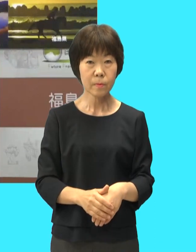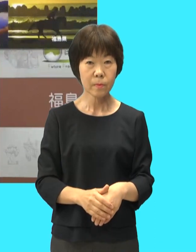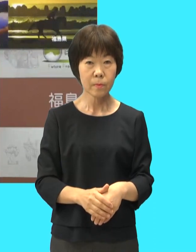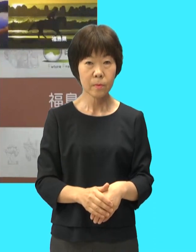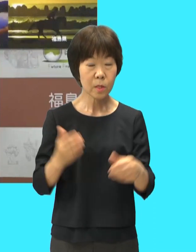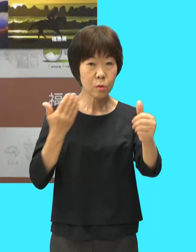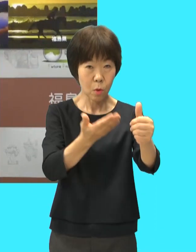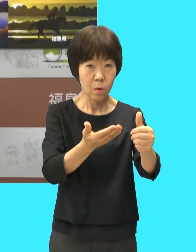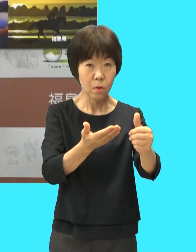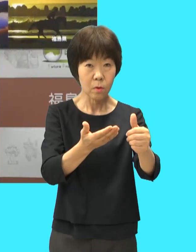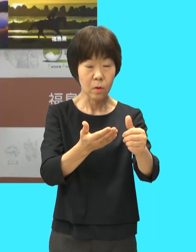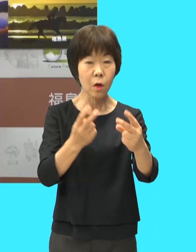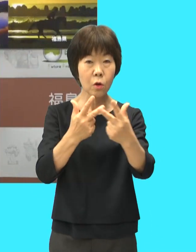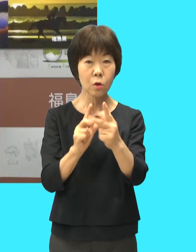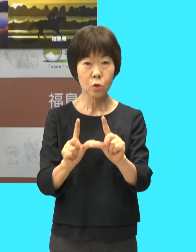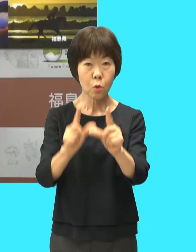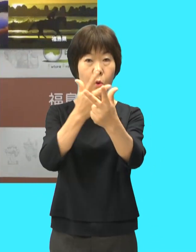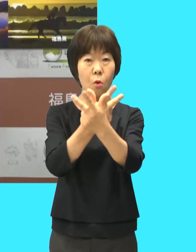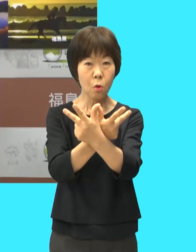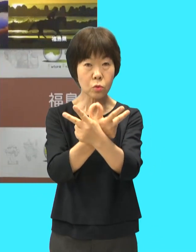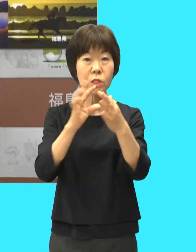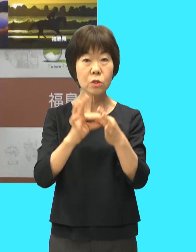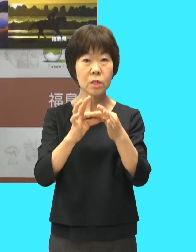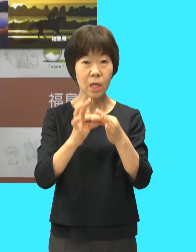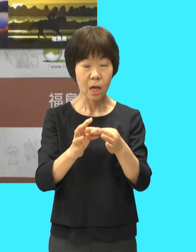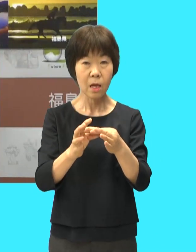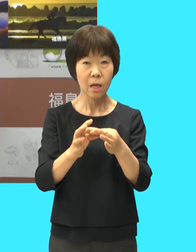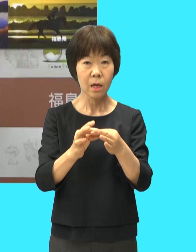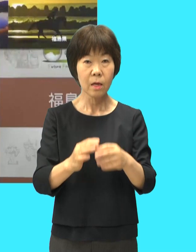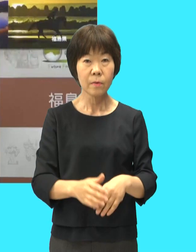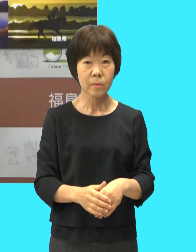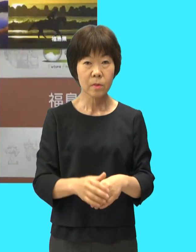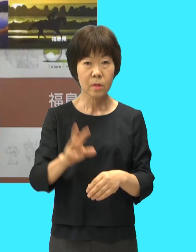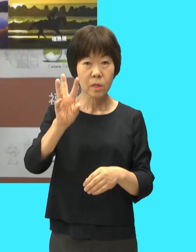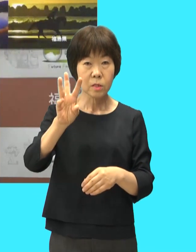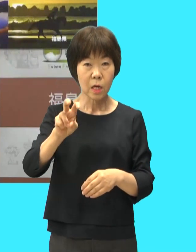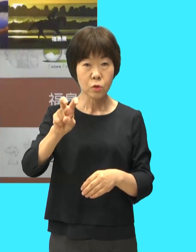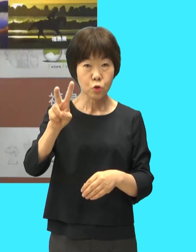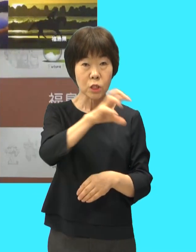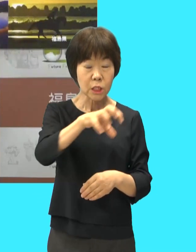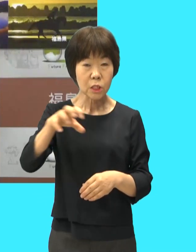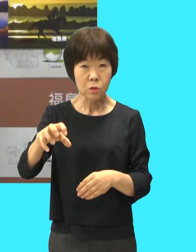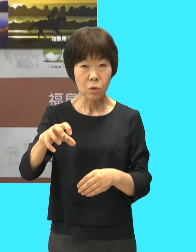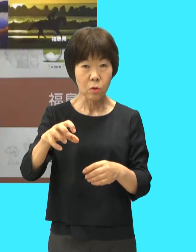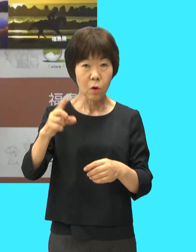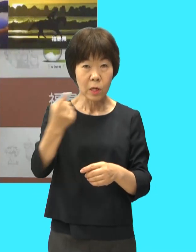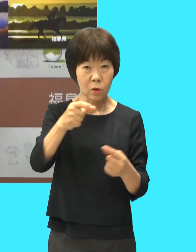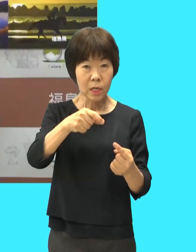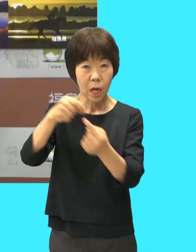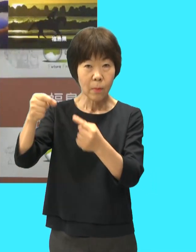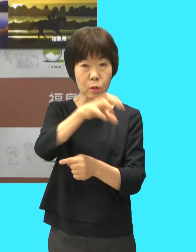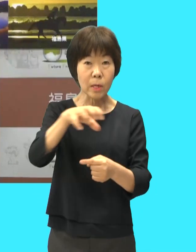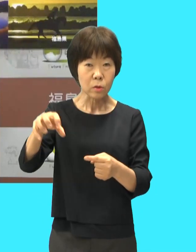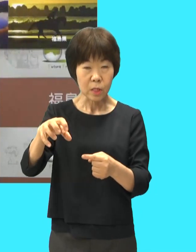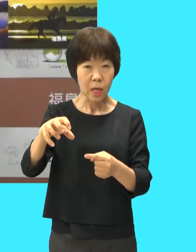東員店なのふうに関して伺いたいんですけれどもあの32-12区のうち全国では出生